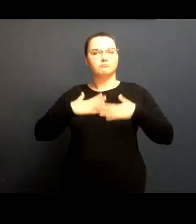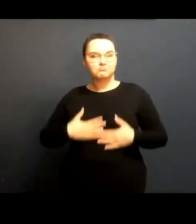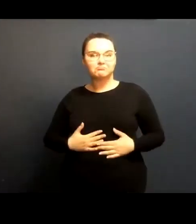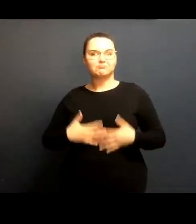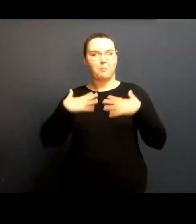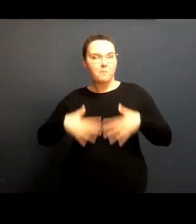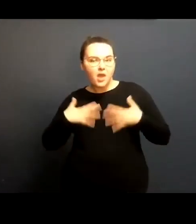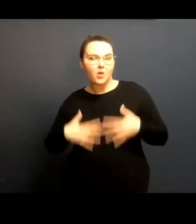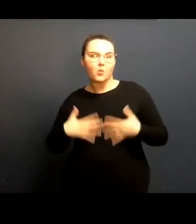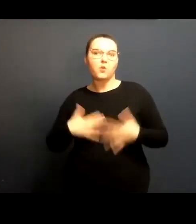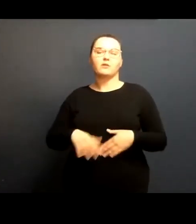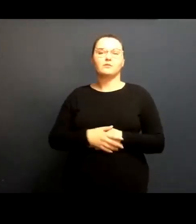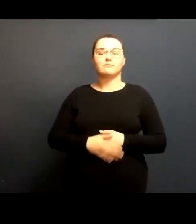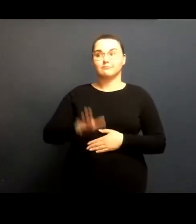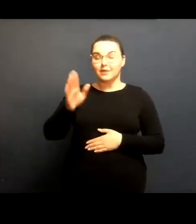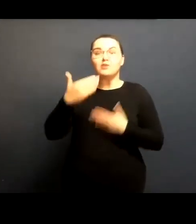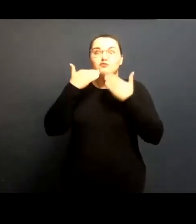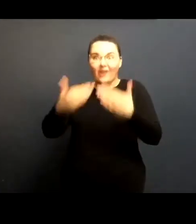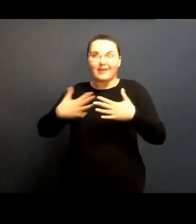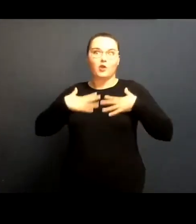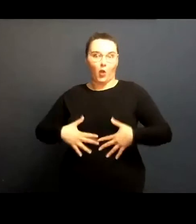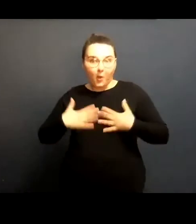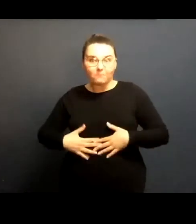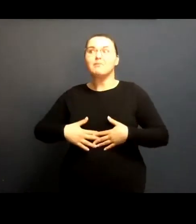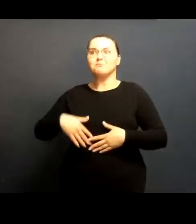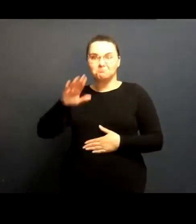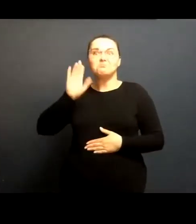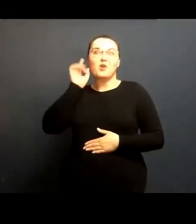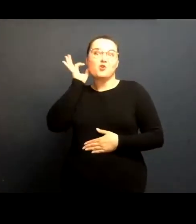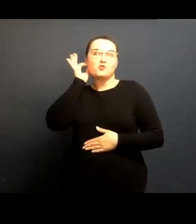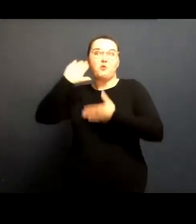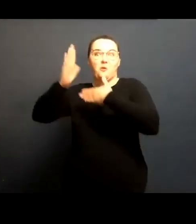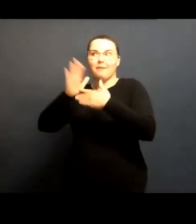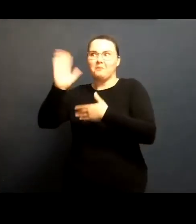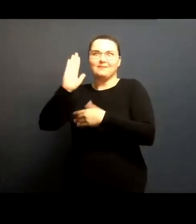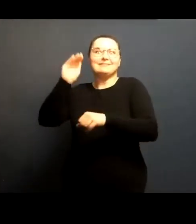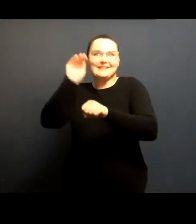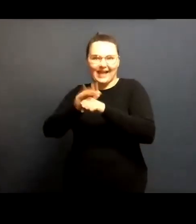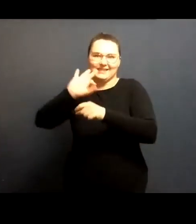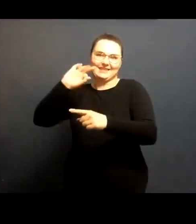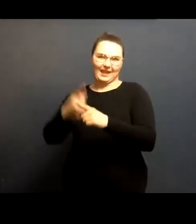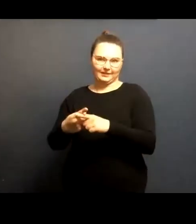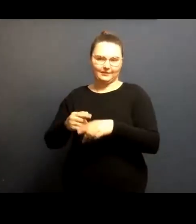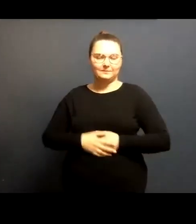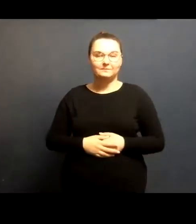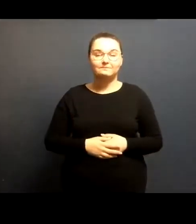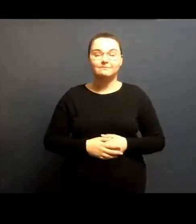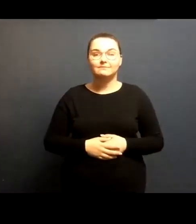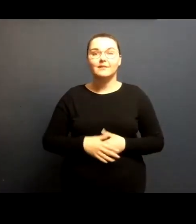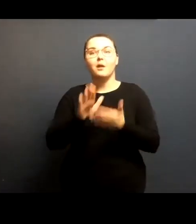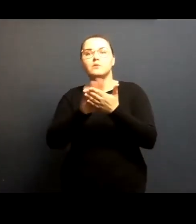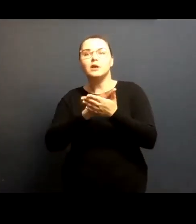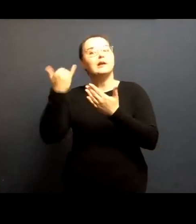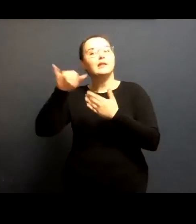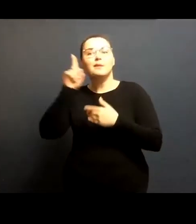żona przyzwala na kontakty seksualne. Mężczyzna w wieku 68 lat z Kalisza, z Kielc, przepraszam,